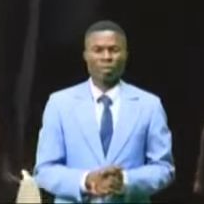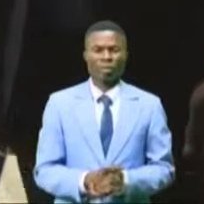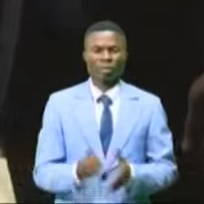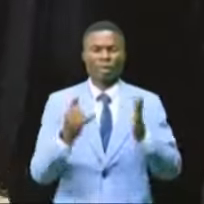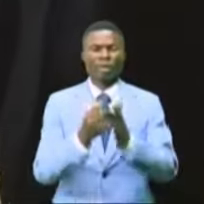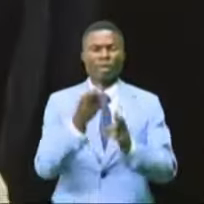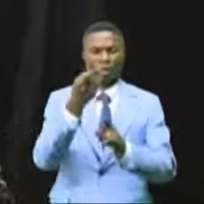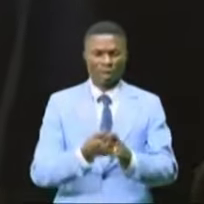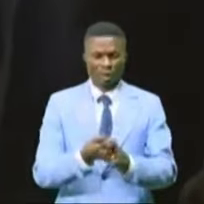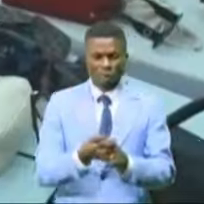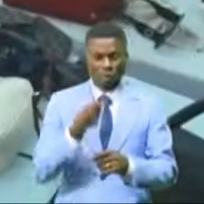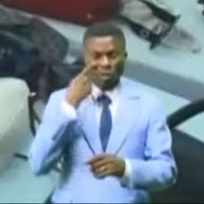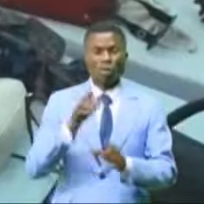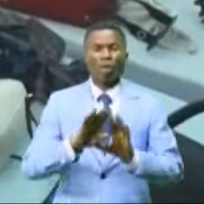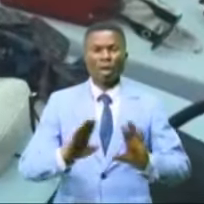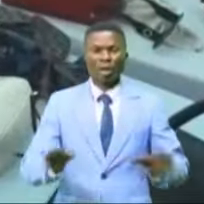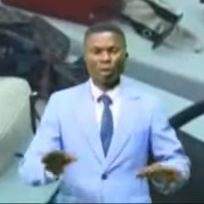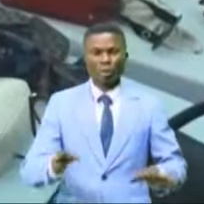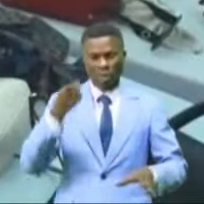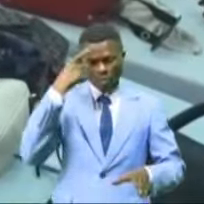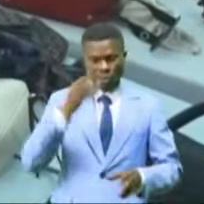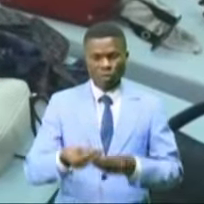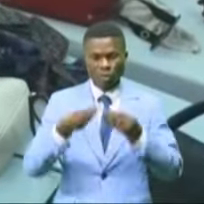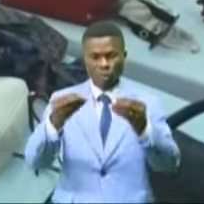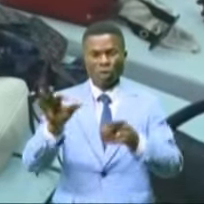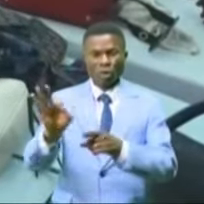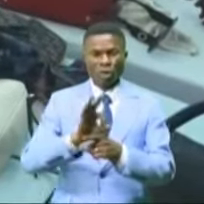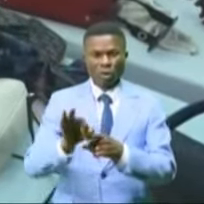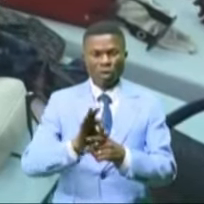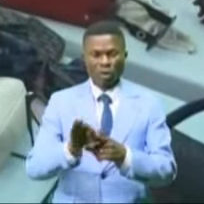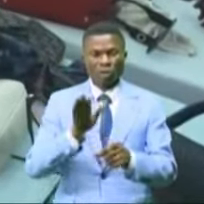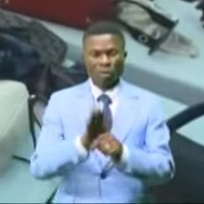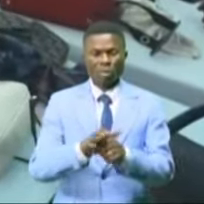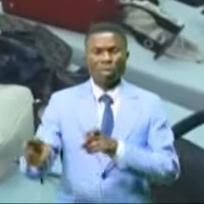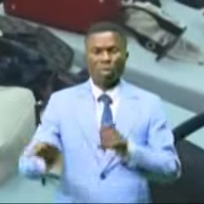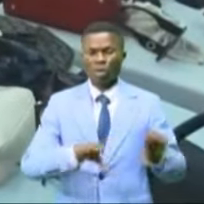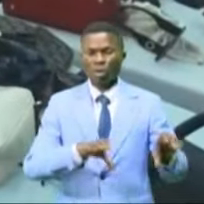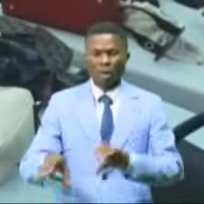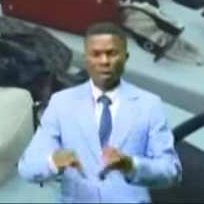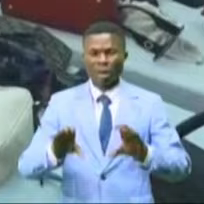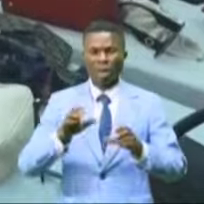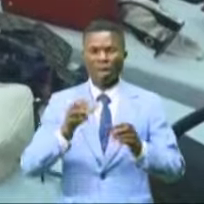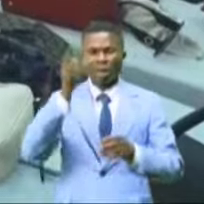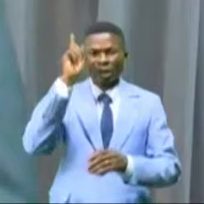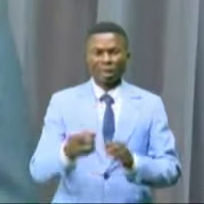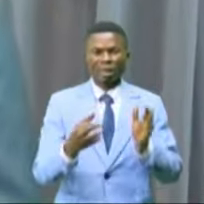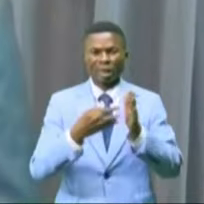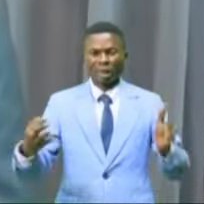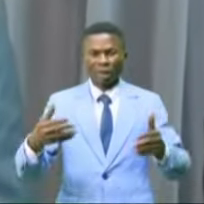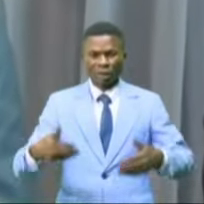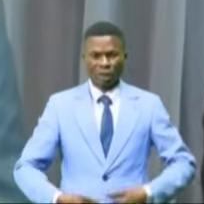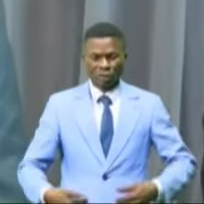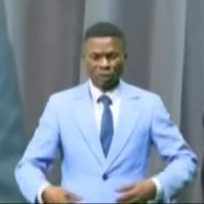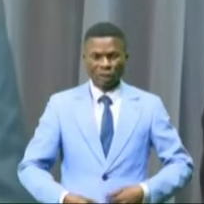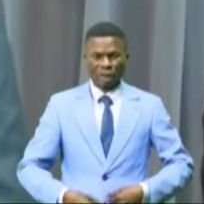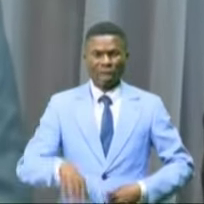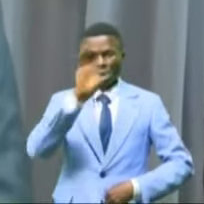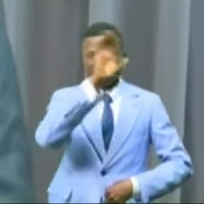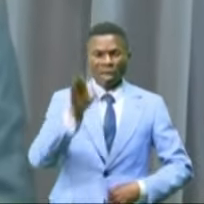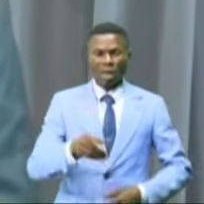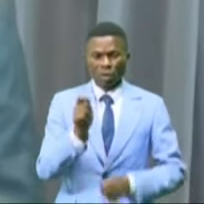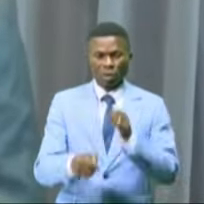6 mois ont été jugés suffisants pour offrir une formation multidisciplinaire à plus de 180 jeunes matétois.